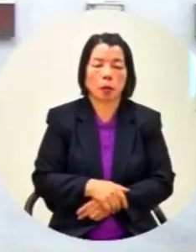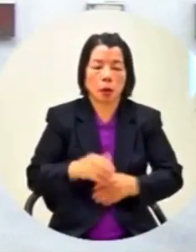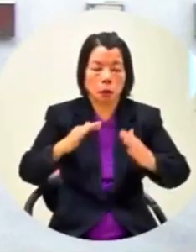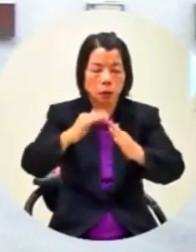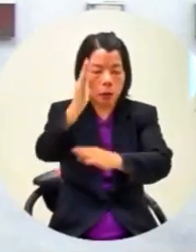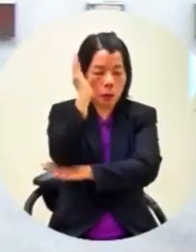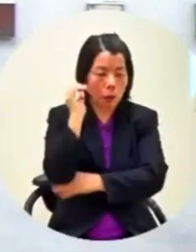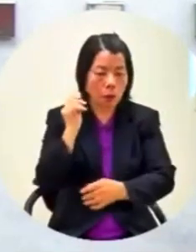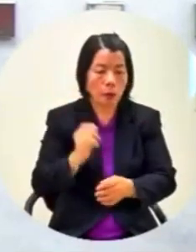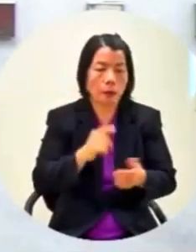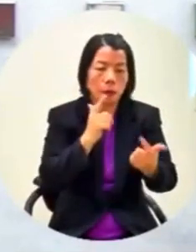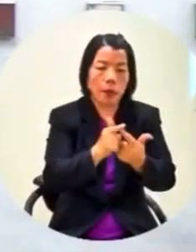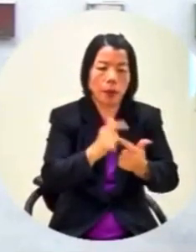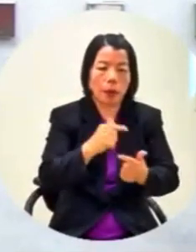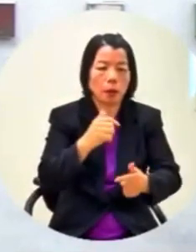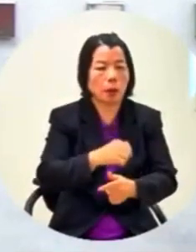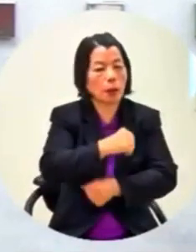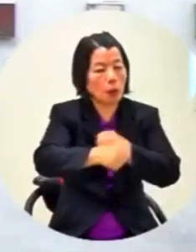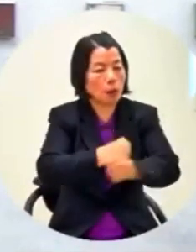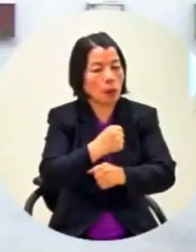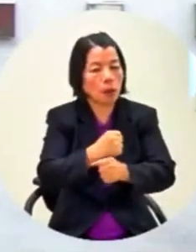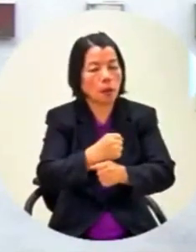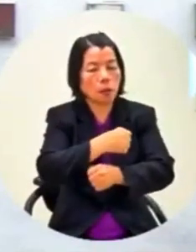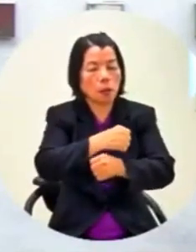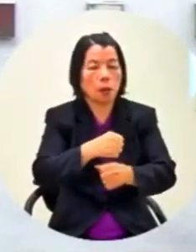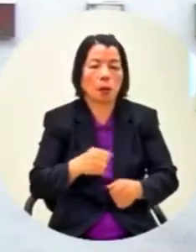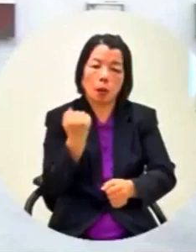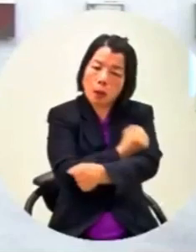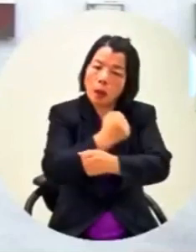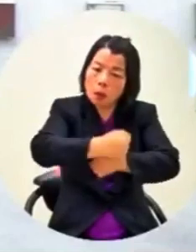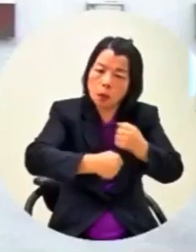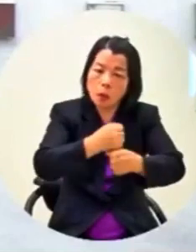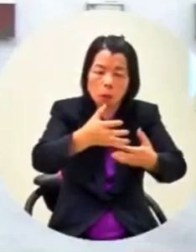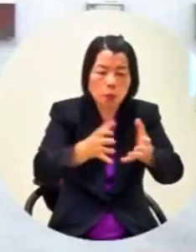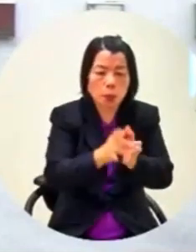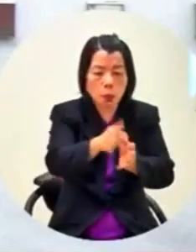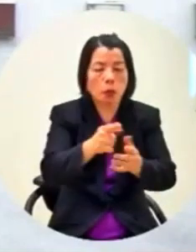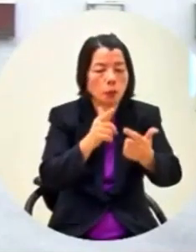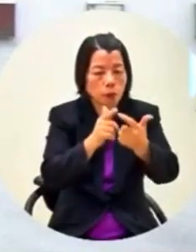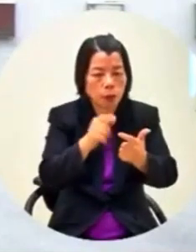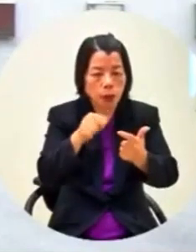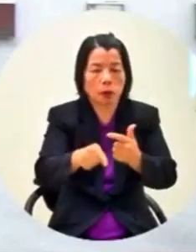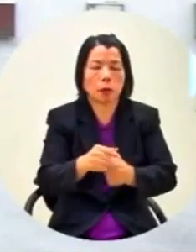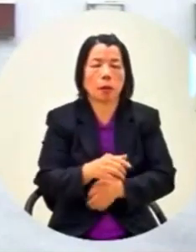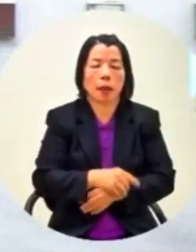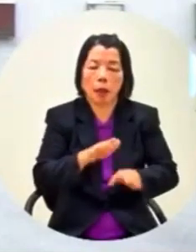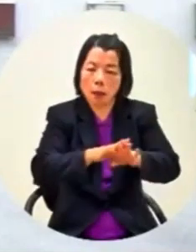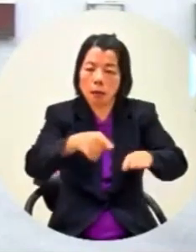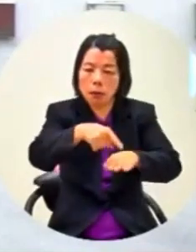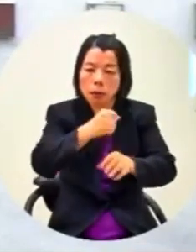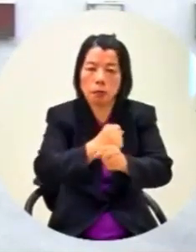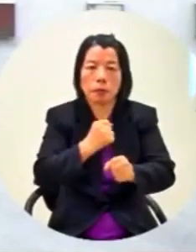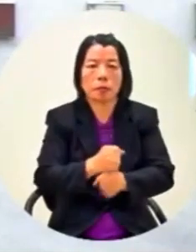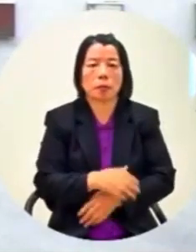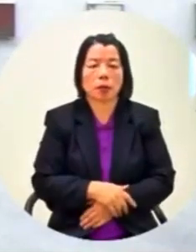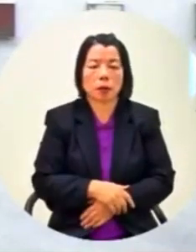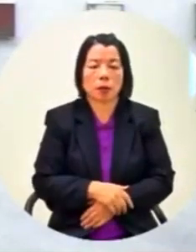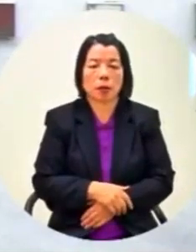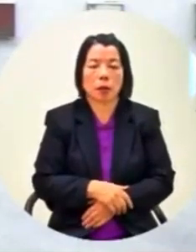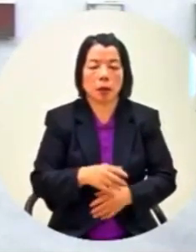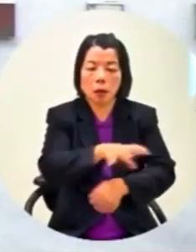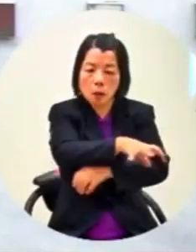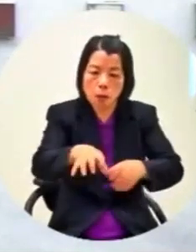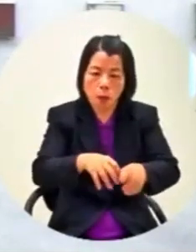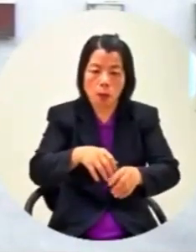动部同时办理安心及时上班计划，从4月13号开始，与本市32个就业服务